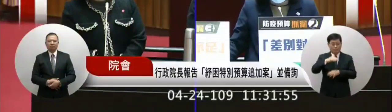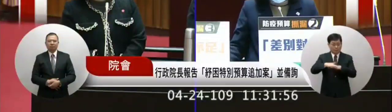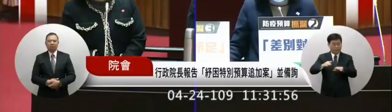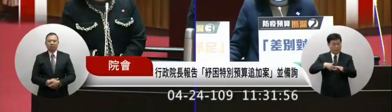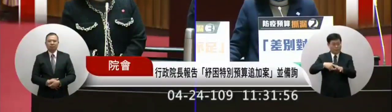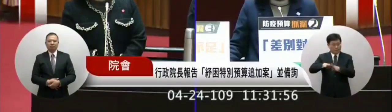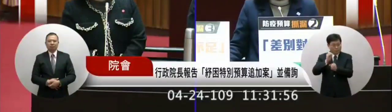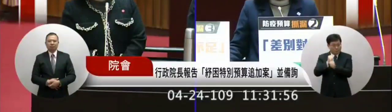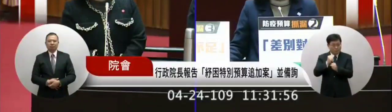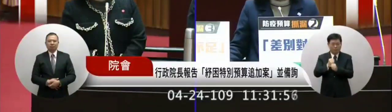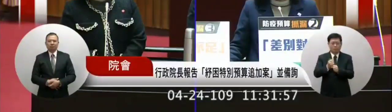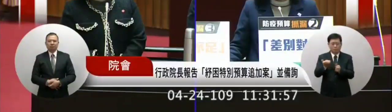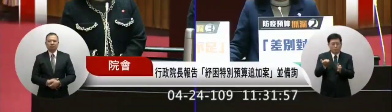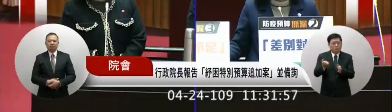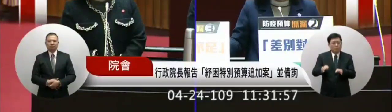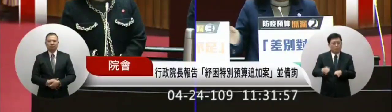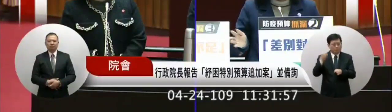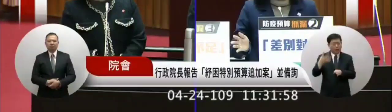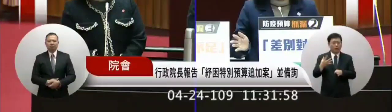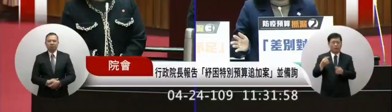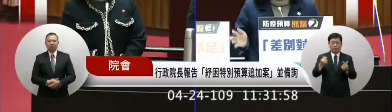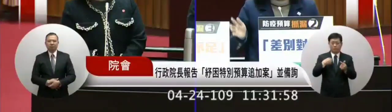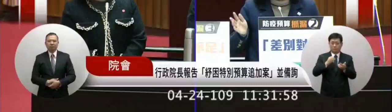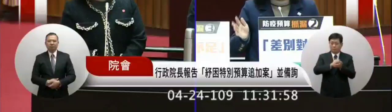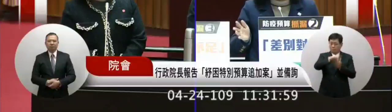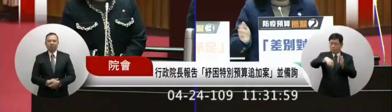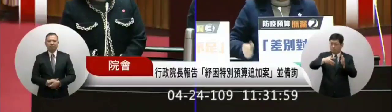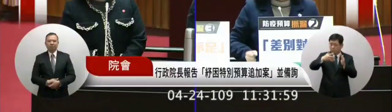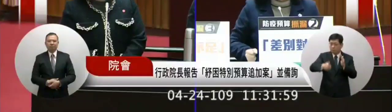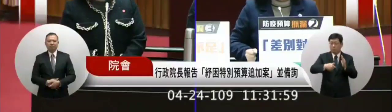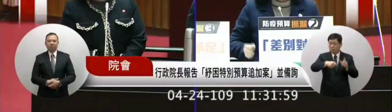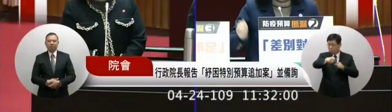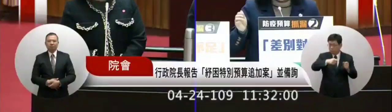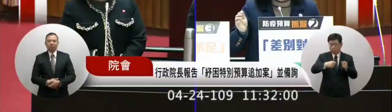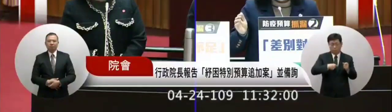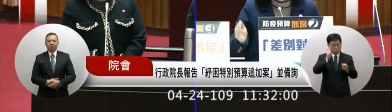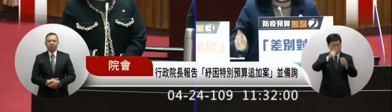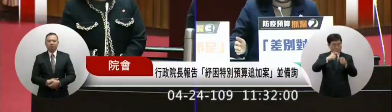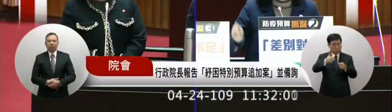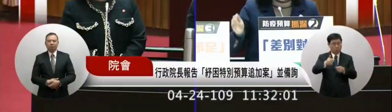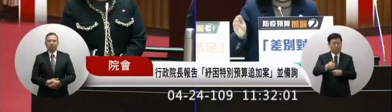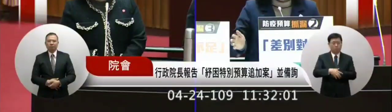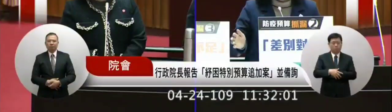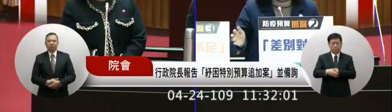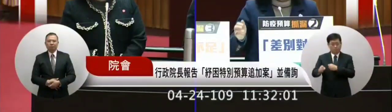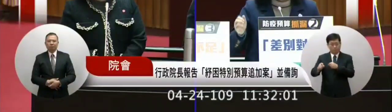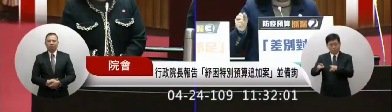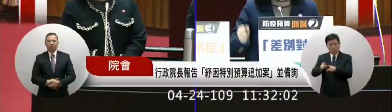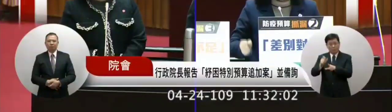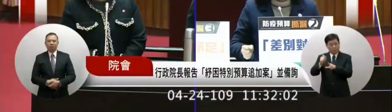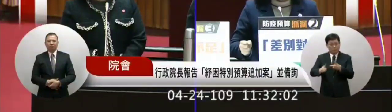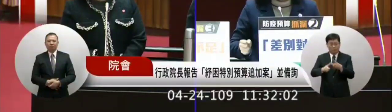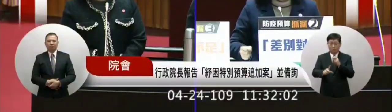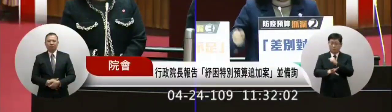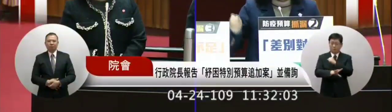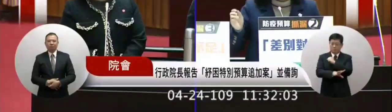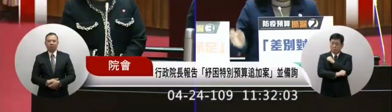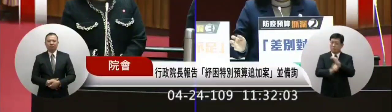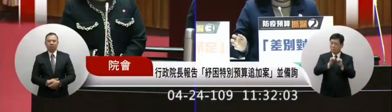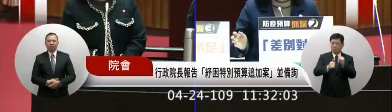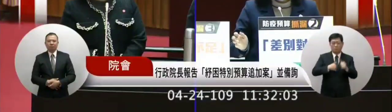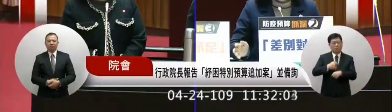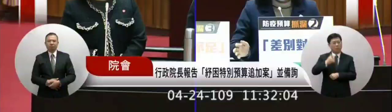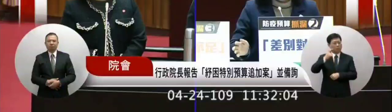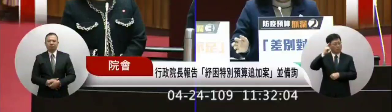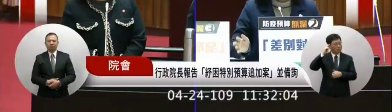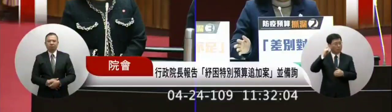上工是刚开始，所以总体来讲要跟院长报告政策的美意。基层跟企业如果都不买单，